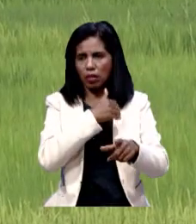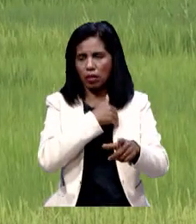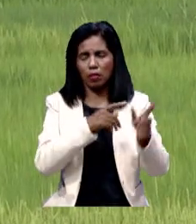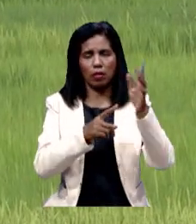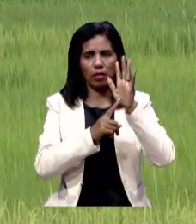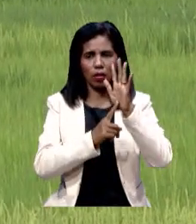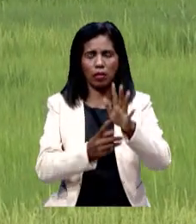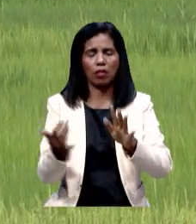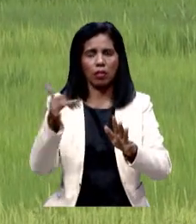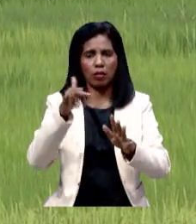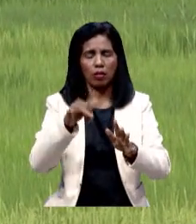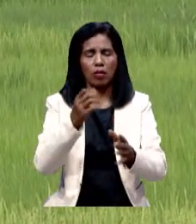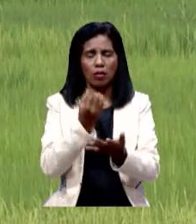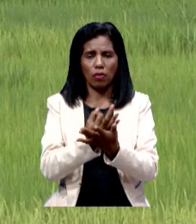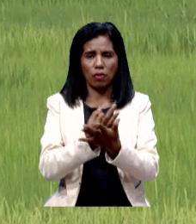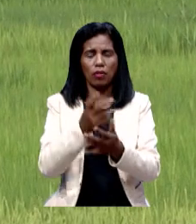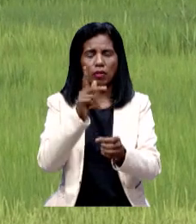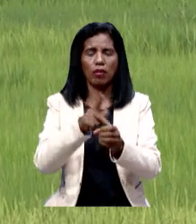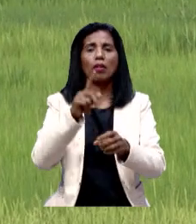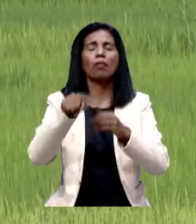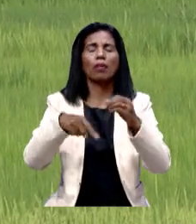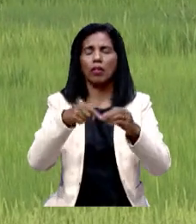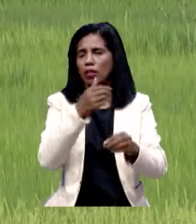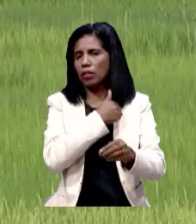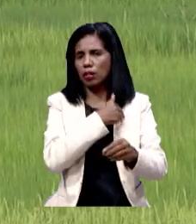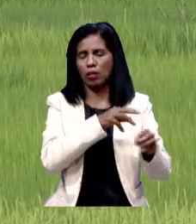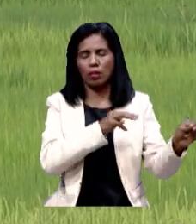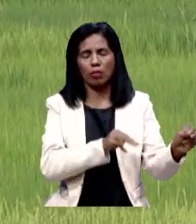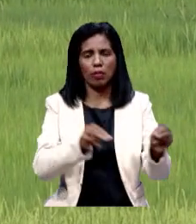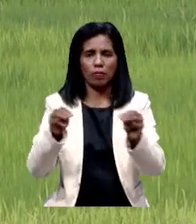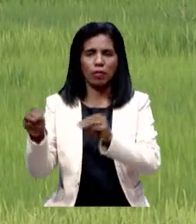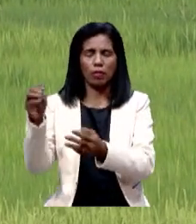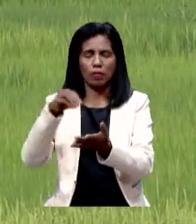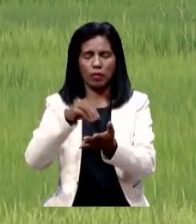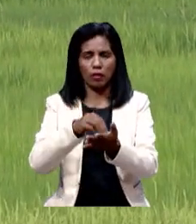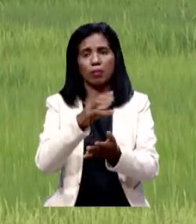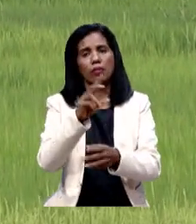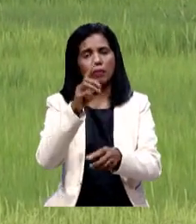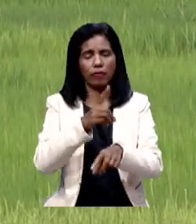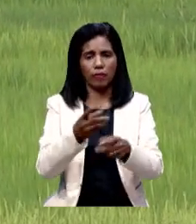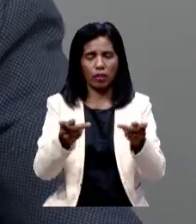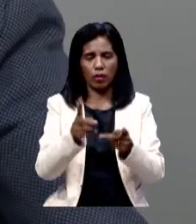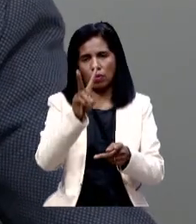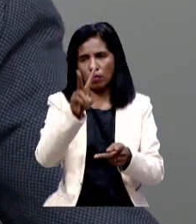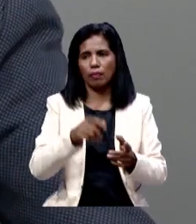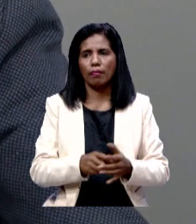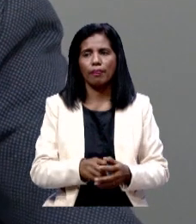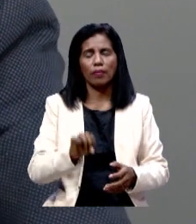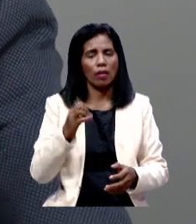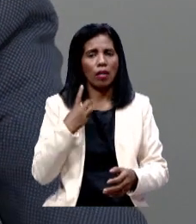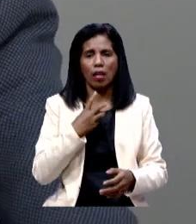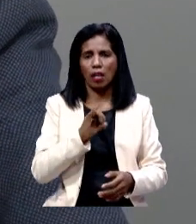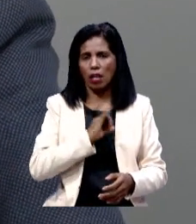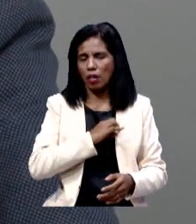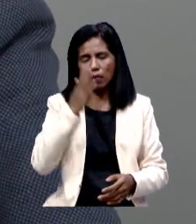ba receitas fundo petrolífero ba hira seda ok muda modelo investimento ba setor uane. Haula tene ita Timor ne